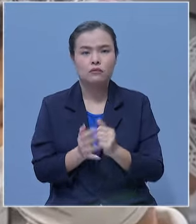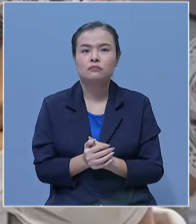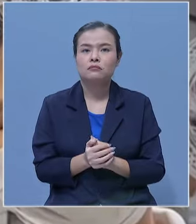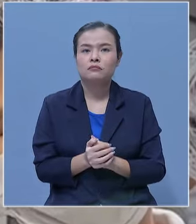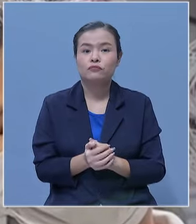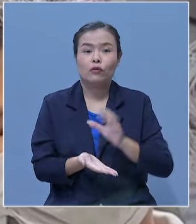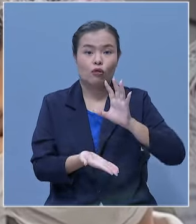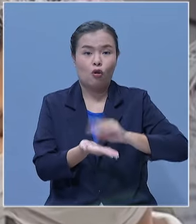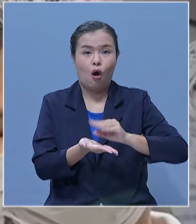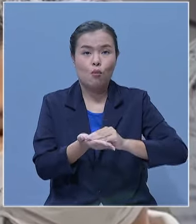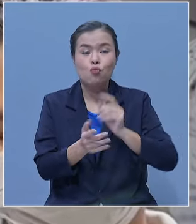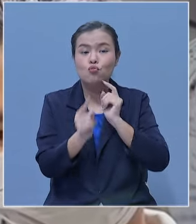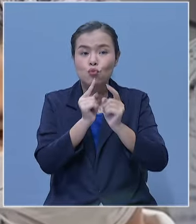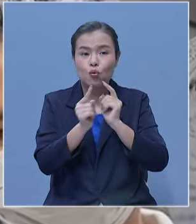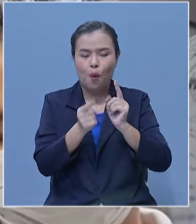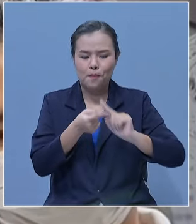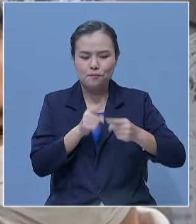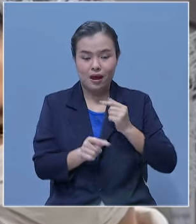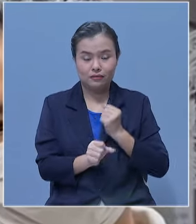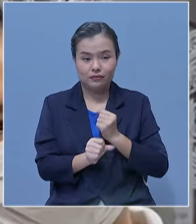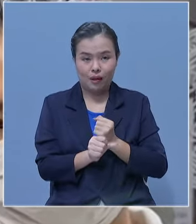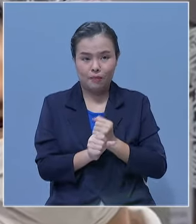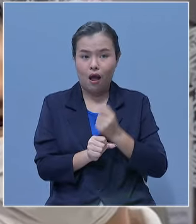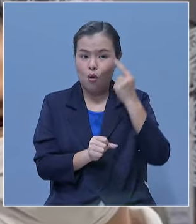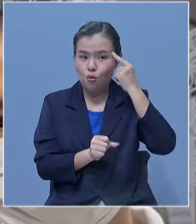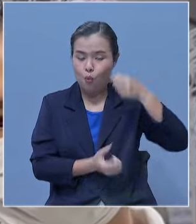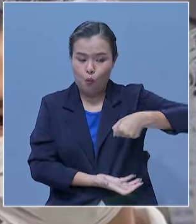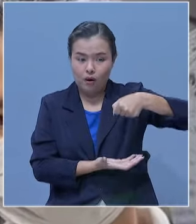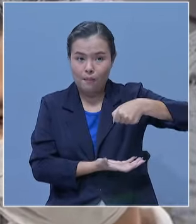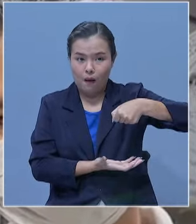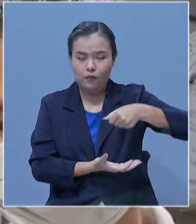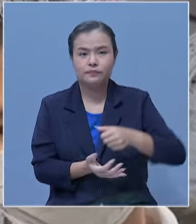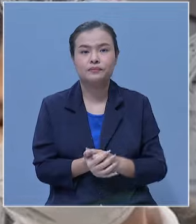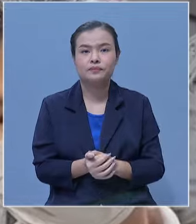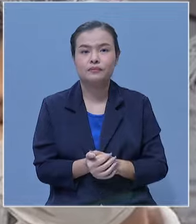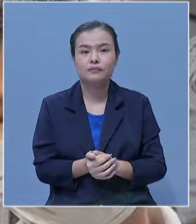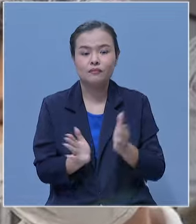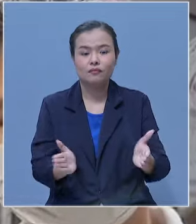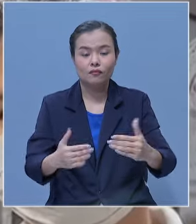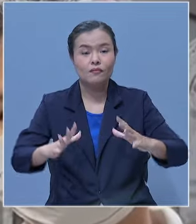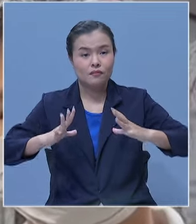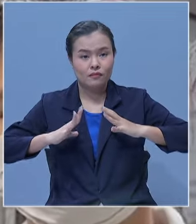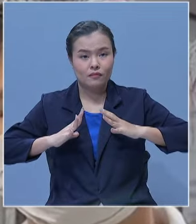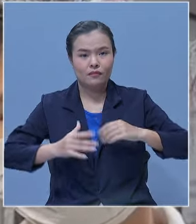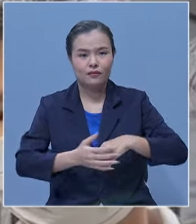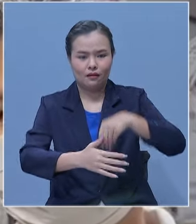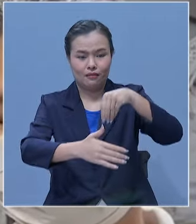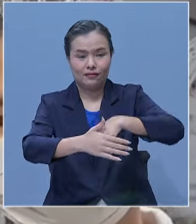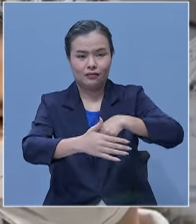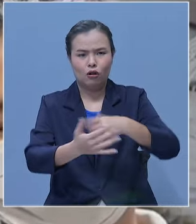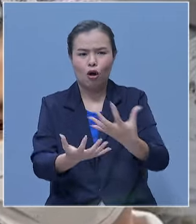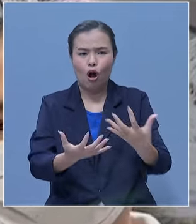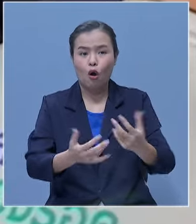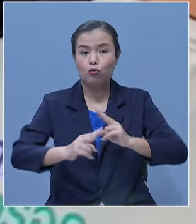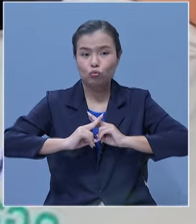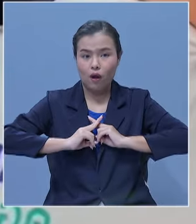ากพบข้อมูลที่เคยพูดคุยกับเพื่อนคนงานแล้วก็ดูจากกระเป๋าของน้อยเนี่ยนะครับที่พบในห้องพักซึ่งภายในเป็นของใช้ส่วนตั